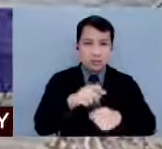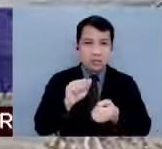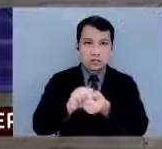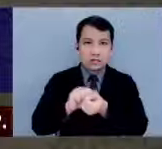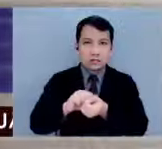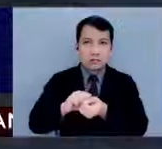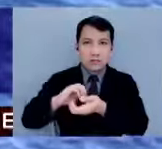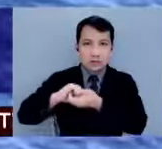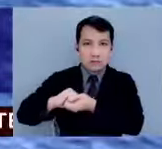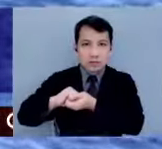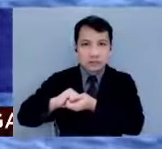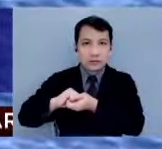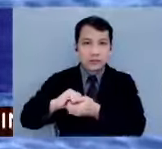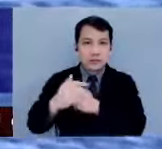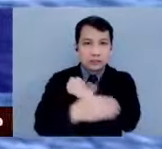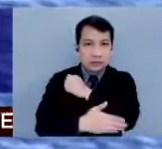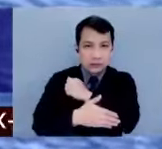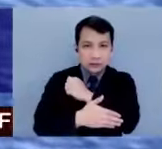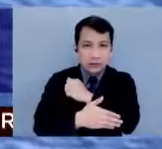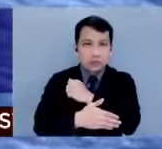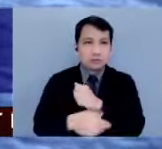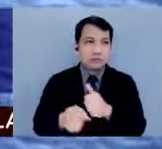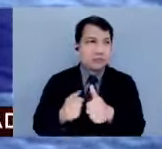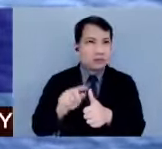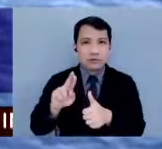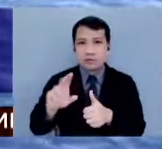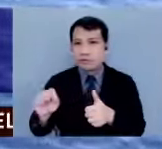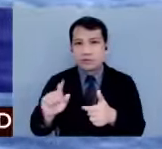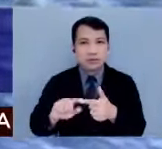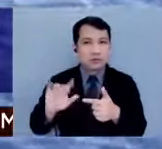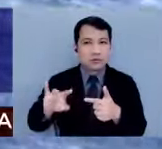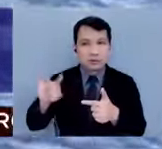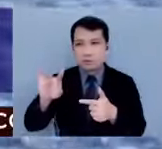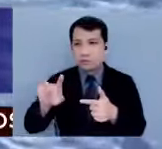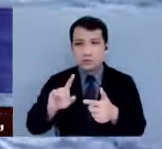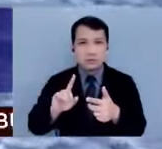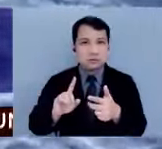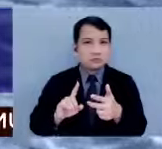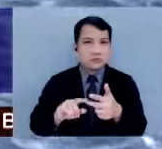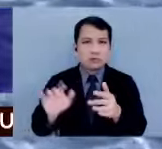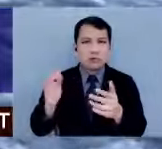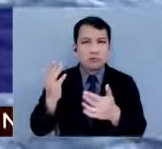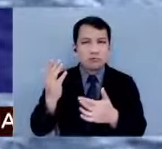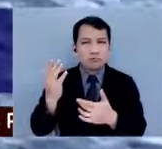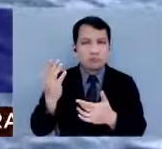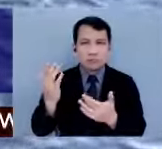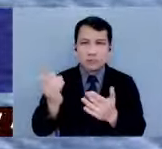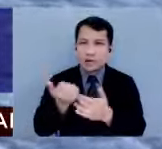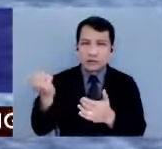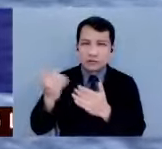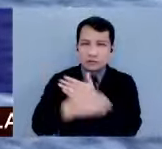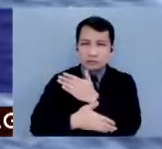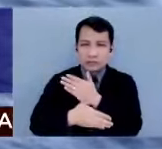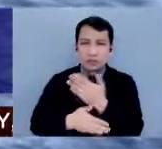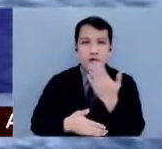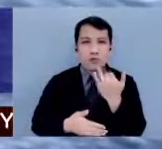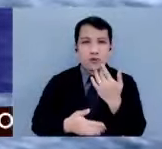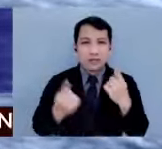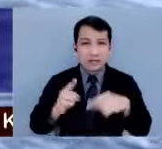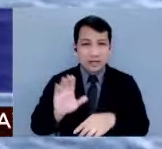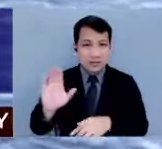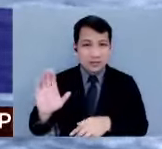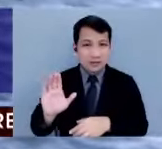bansa. Kasunod ito ng panibagong panghaharas ng China sa mga barko ng Pilipinas sa resupply mission sa Ayungin